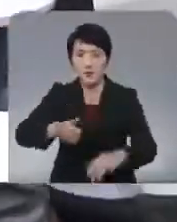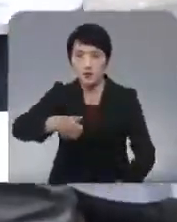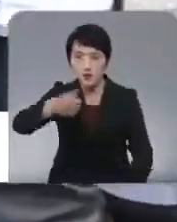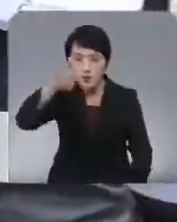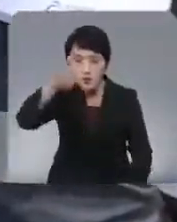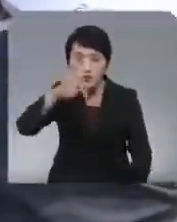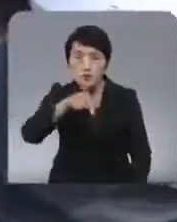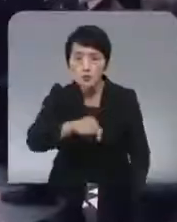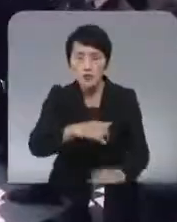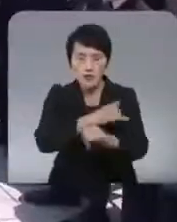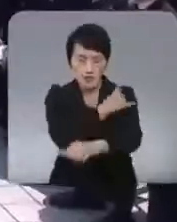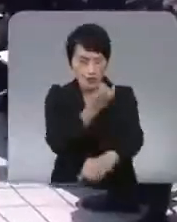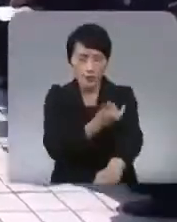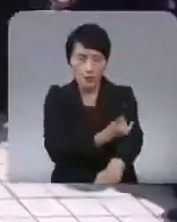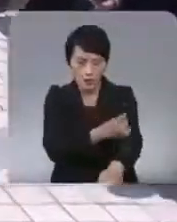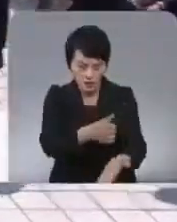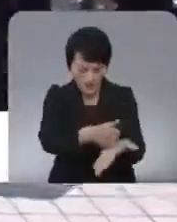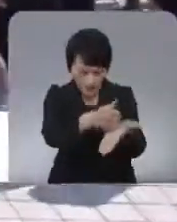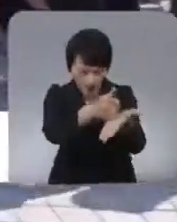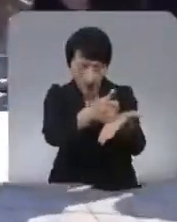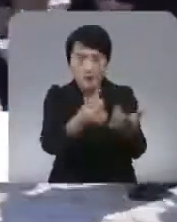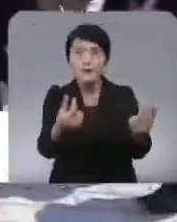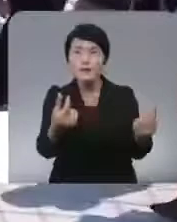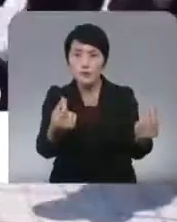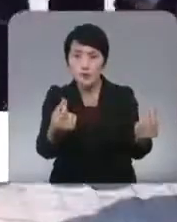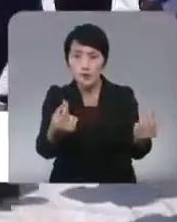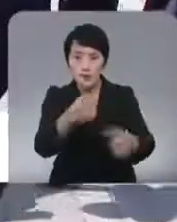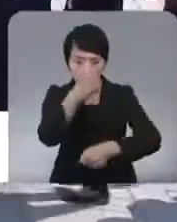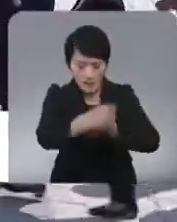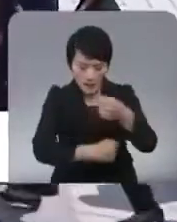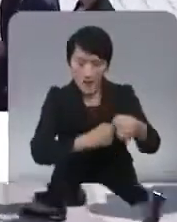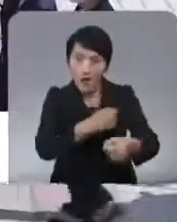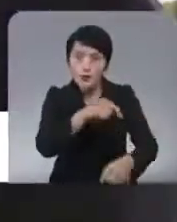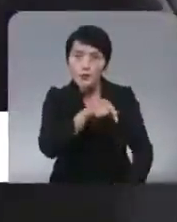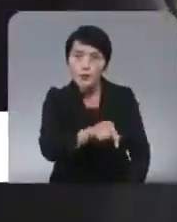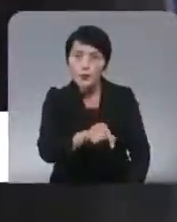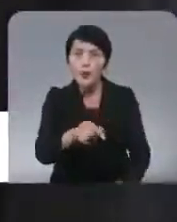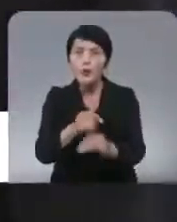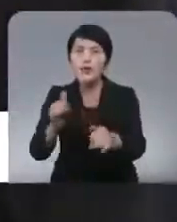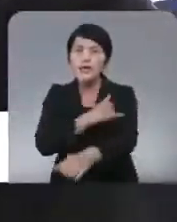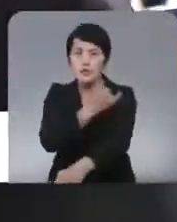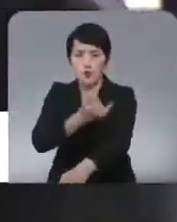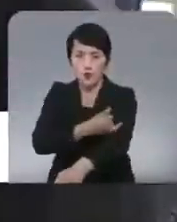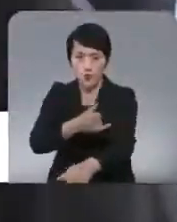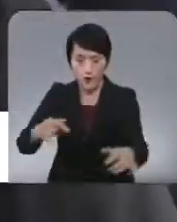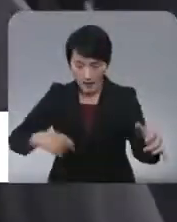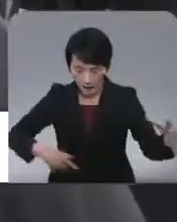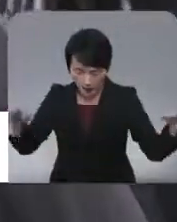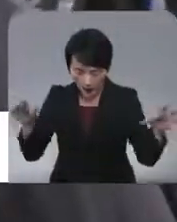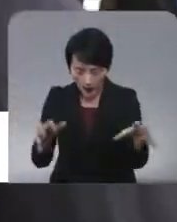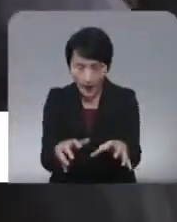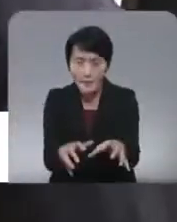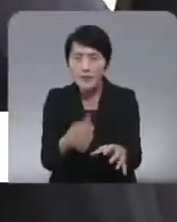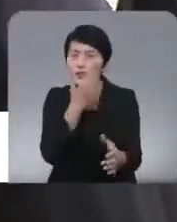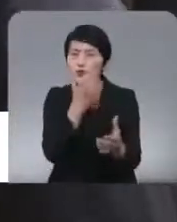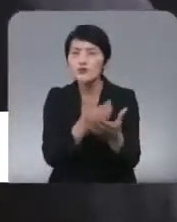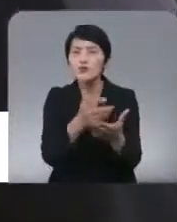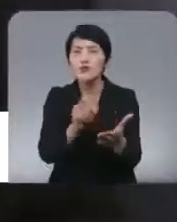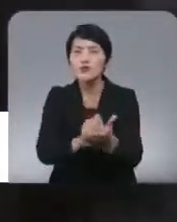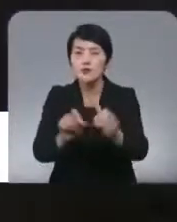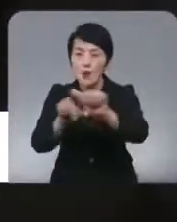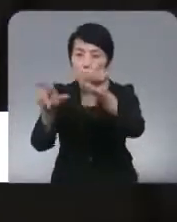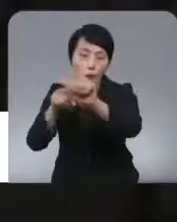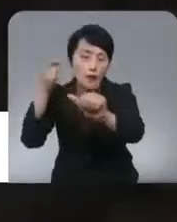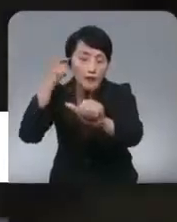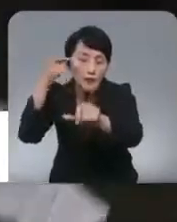menghadiri acara peringatan 42 tahun gerakan demokratisasi 18.mei yang terjadi di Guangzhou pada 1980 presiden